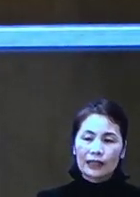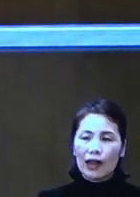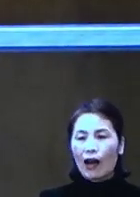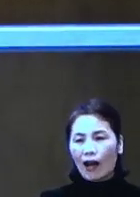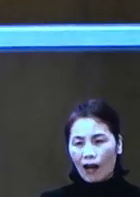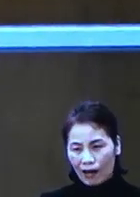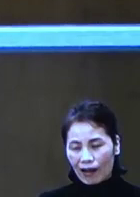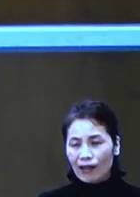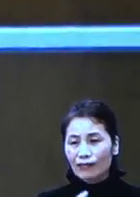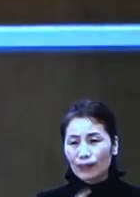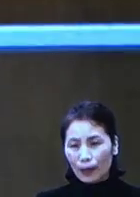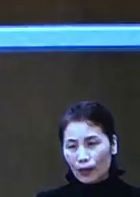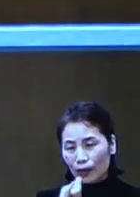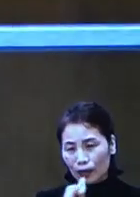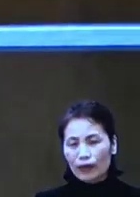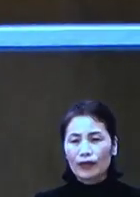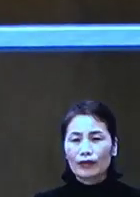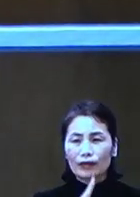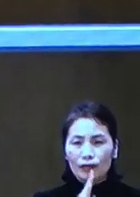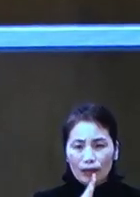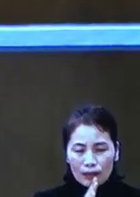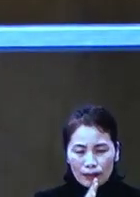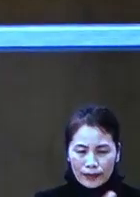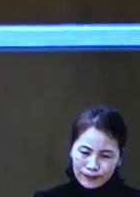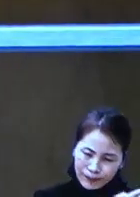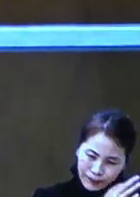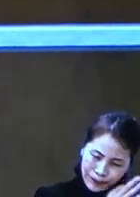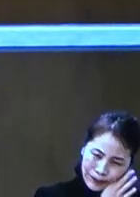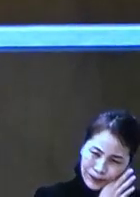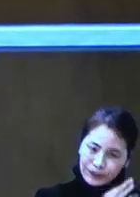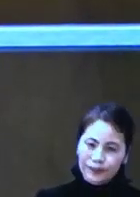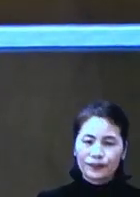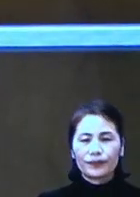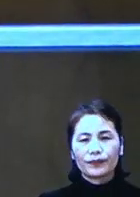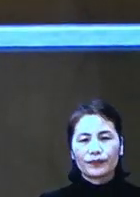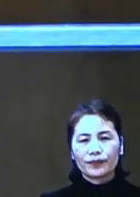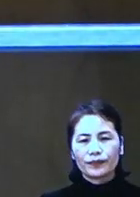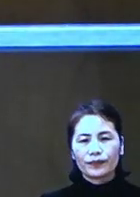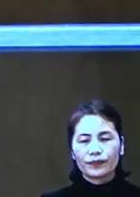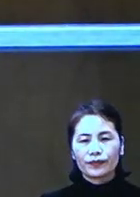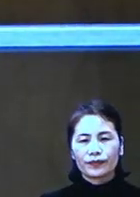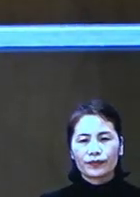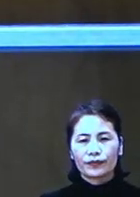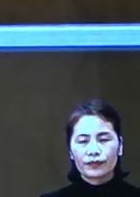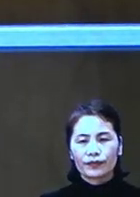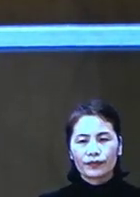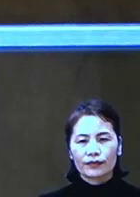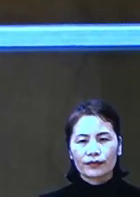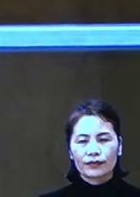했습니다. 정말 나부끄러운 일입니다. 기득권이 틀을 깨야 한다는 외침은